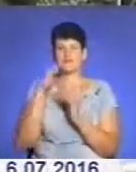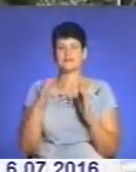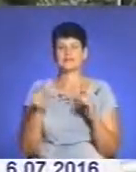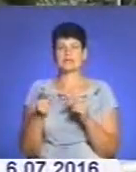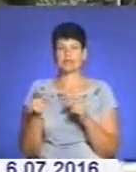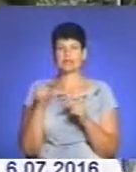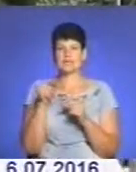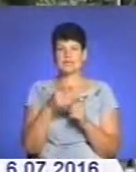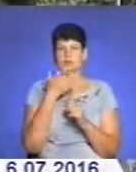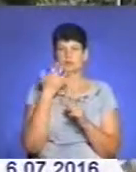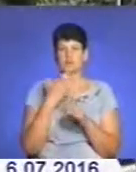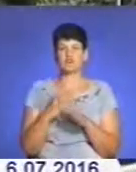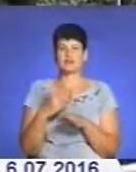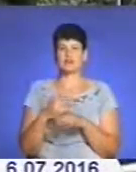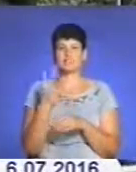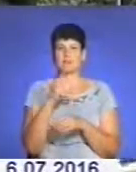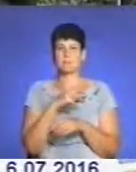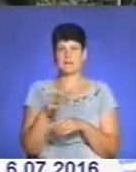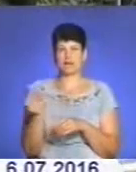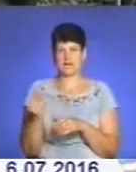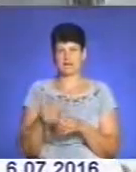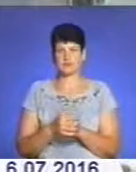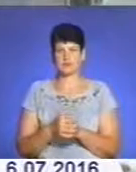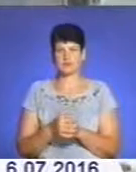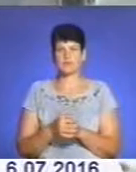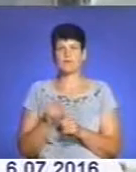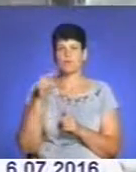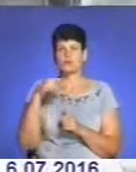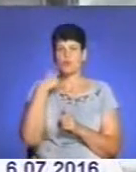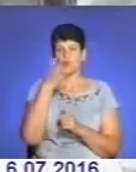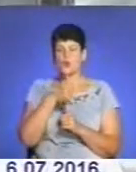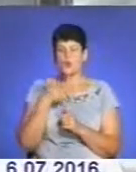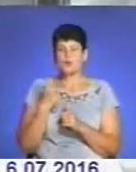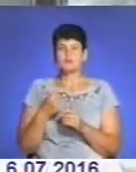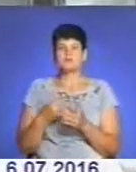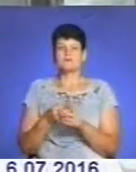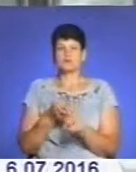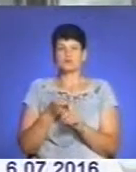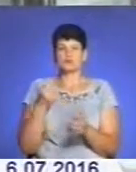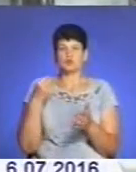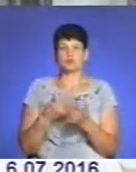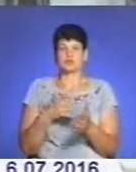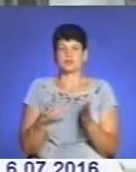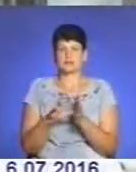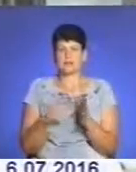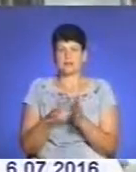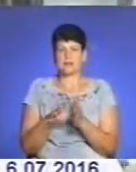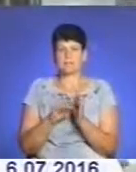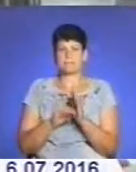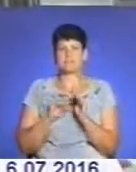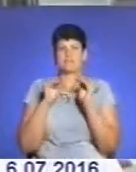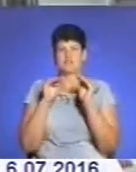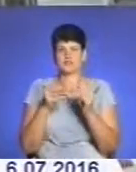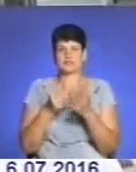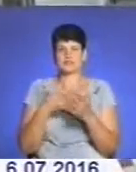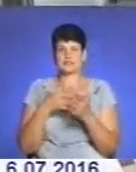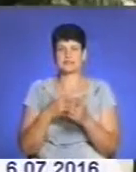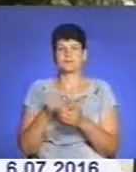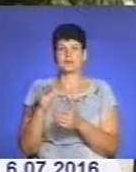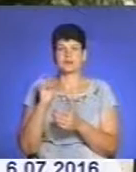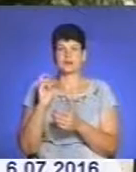утеплення виділили майже 2 мільйони гривень. Цього року через дорожчання енергоносіїв та підвищення тарифів на комунальні